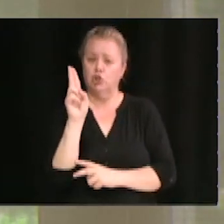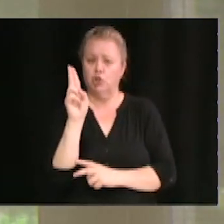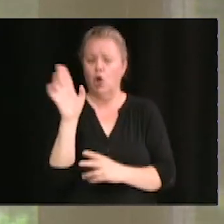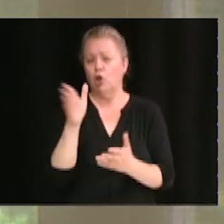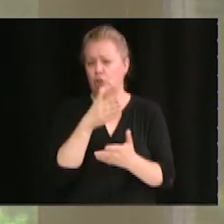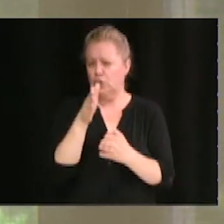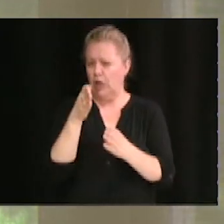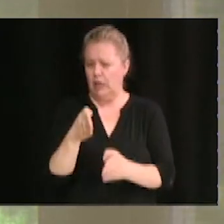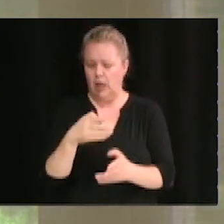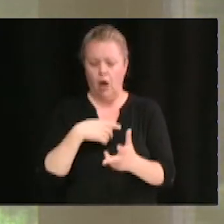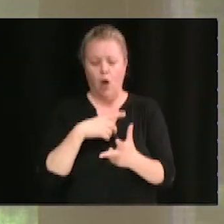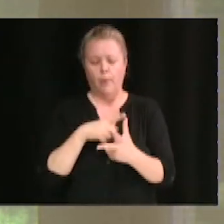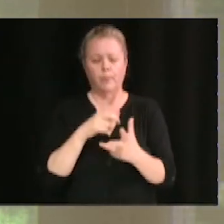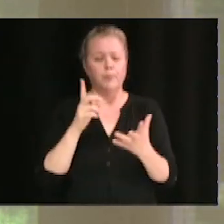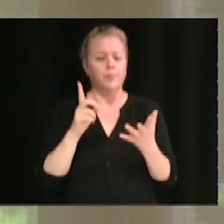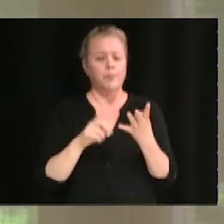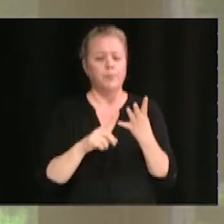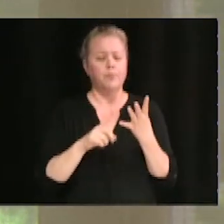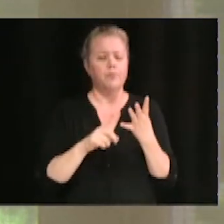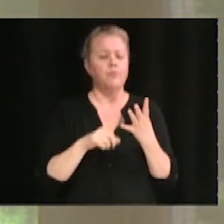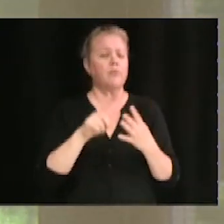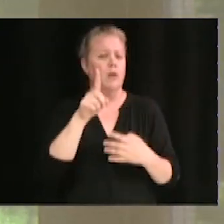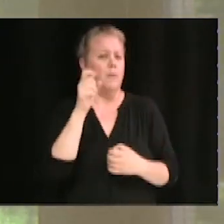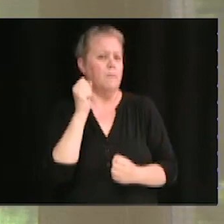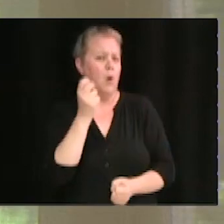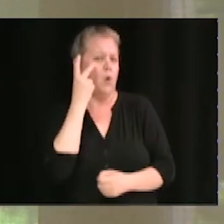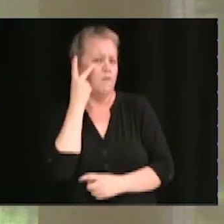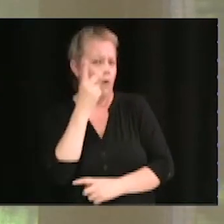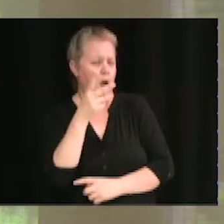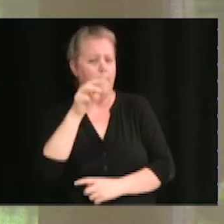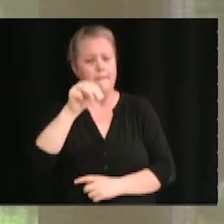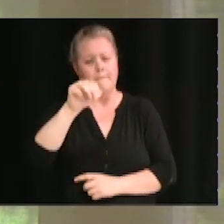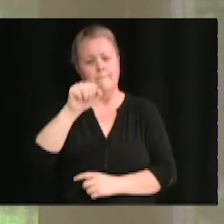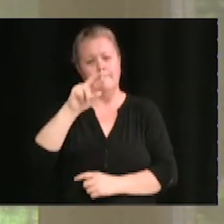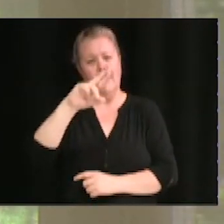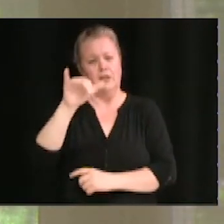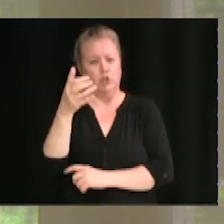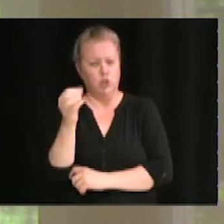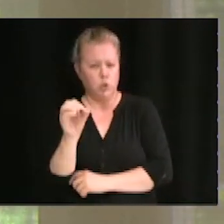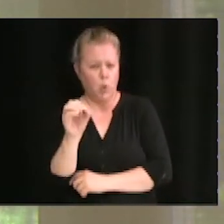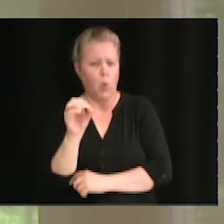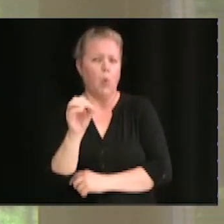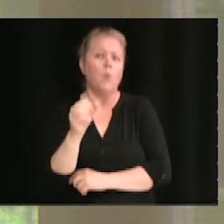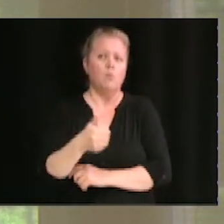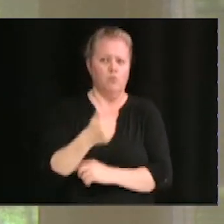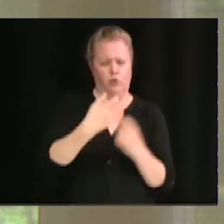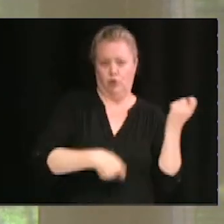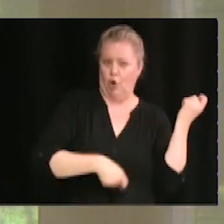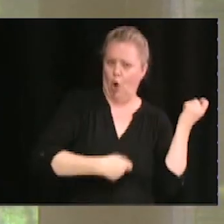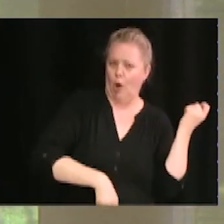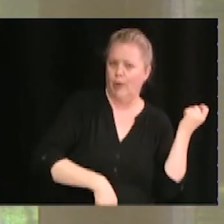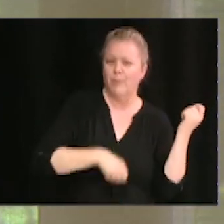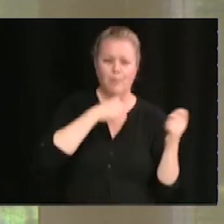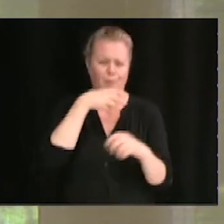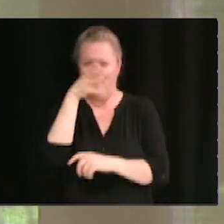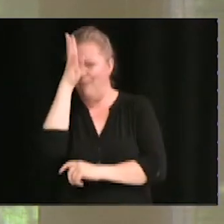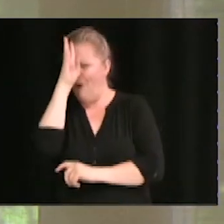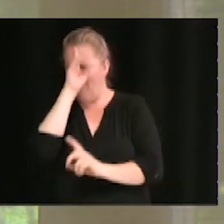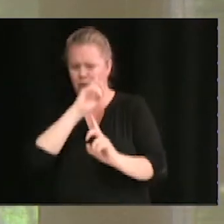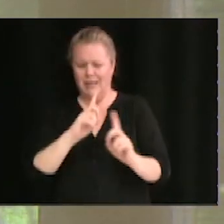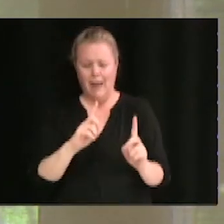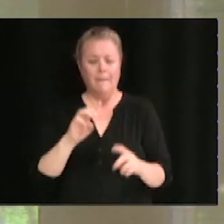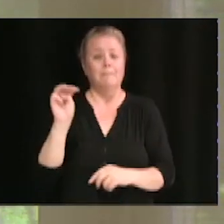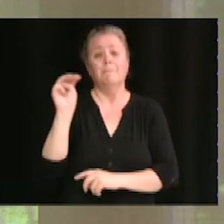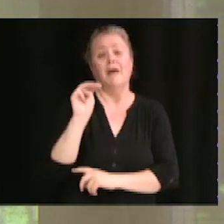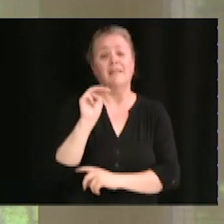qu'est-ce qu'il d'autre? Le vendredi aussi, vous aurez l'occasion de voir Marjo, ça va être plus rock que punk. Donc, vous avez Marjo, avez Martin